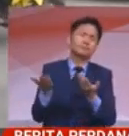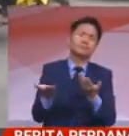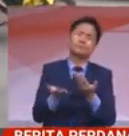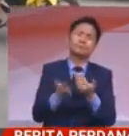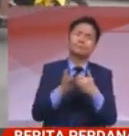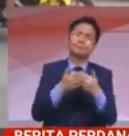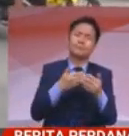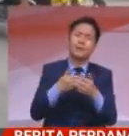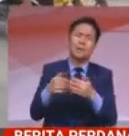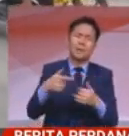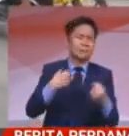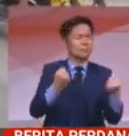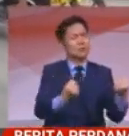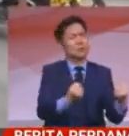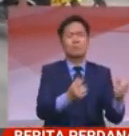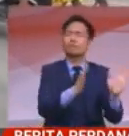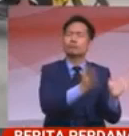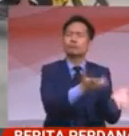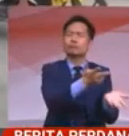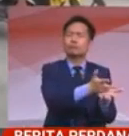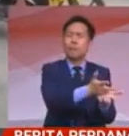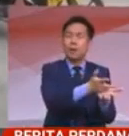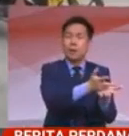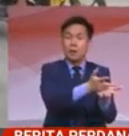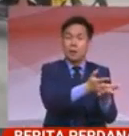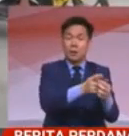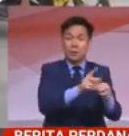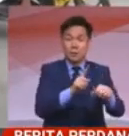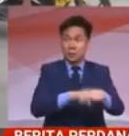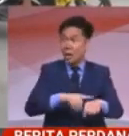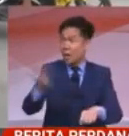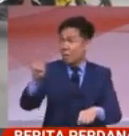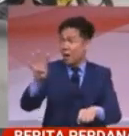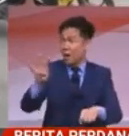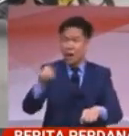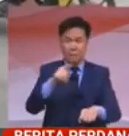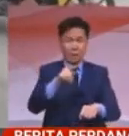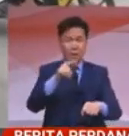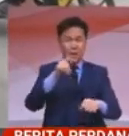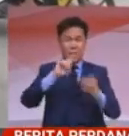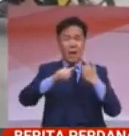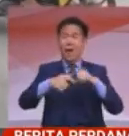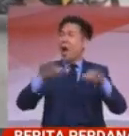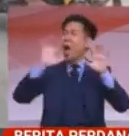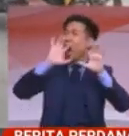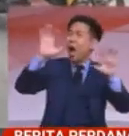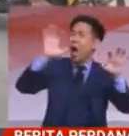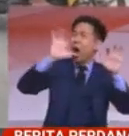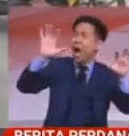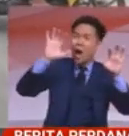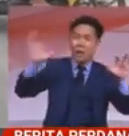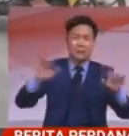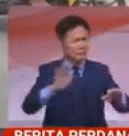nak jengokkan kawan, tak payah beritahu. Kumpat kawan pun, dia menjerit lah,